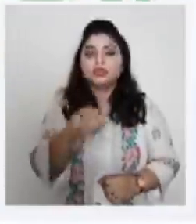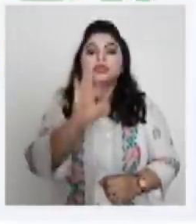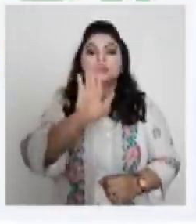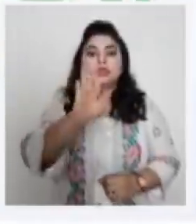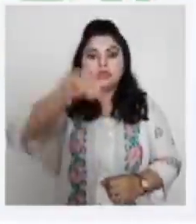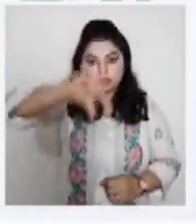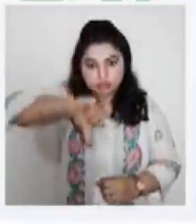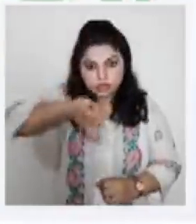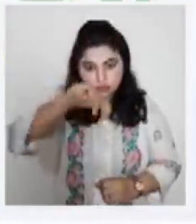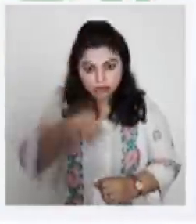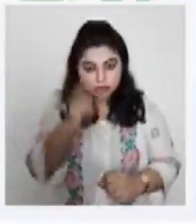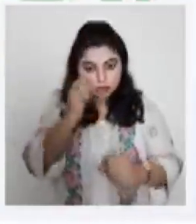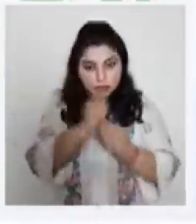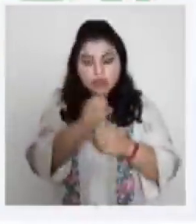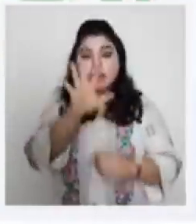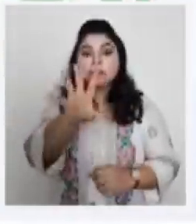এবং পরীক্ষা হয়েছে